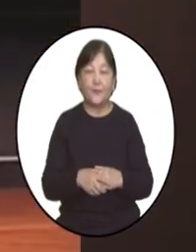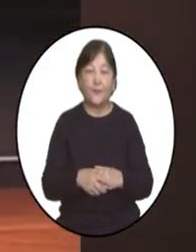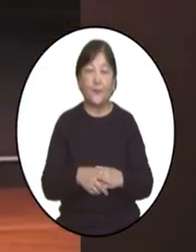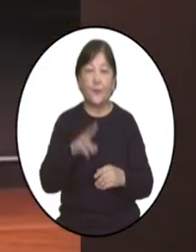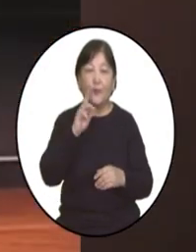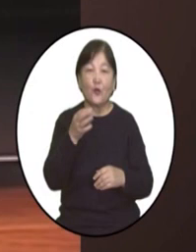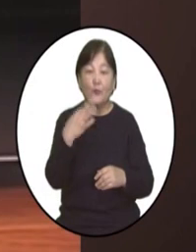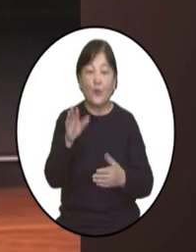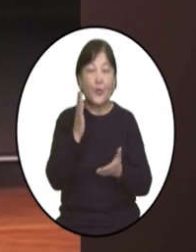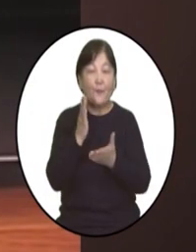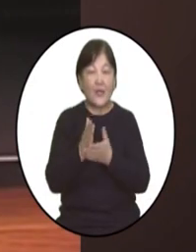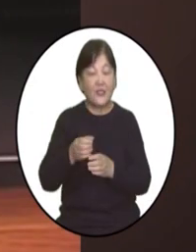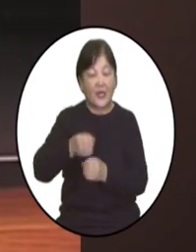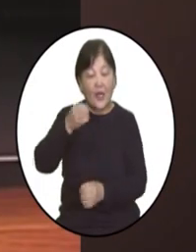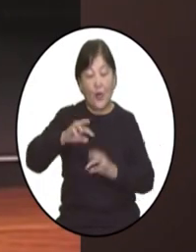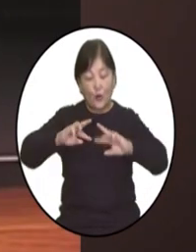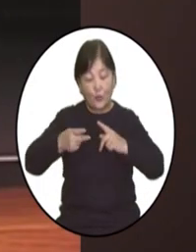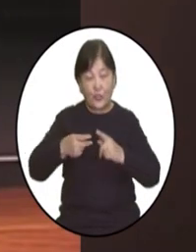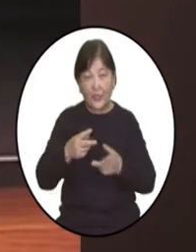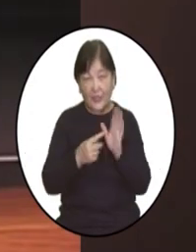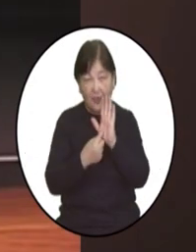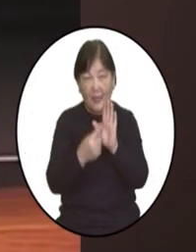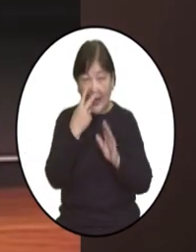Колбонд явагдаж байгаа өөрчлөлтийг ажиглана уу?